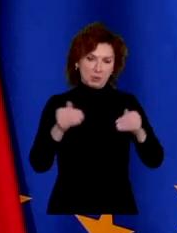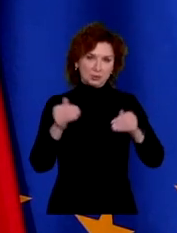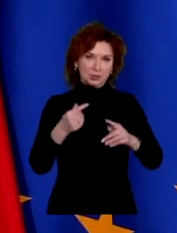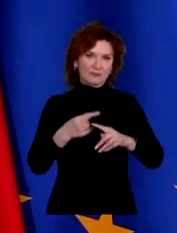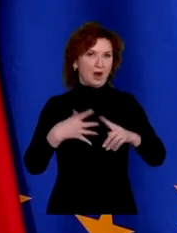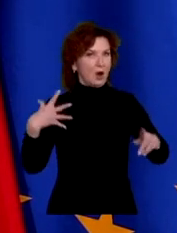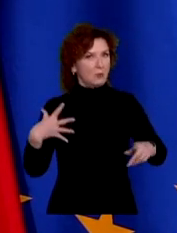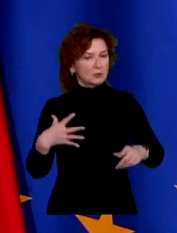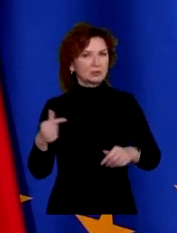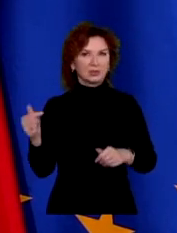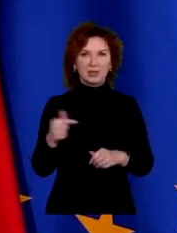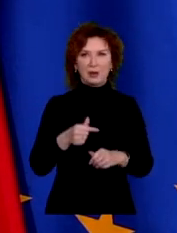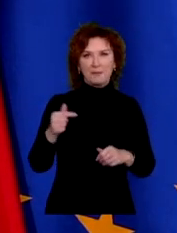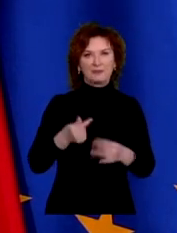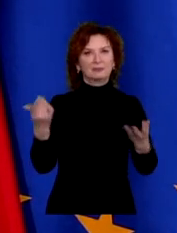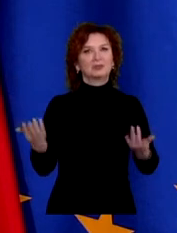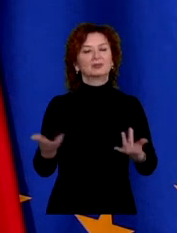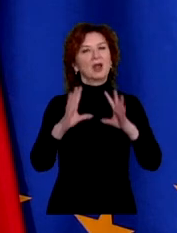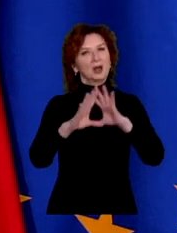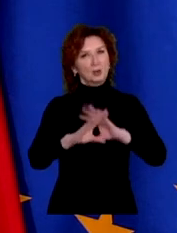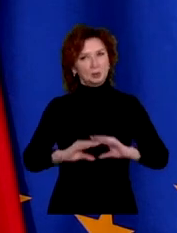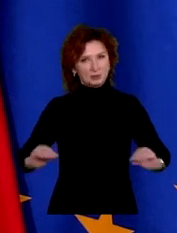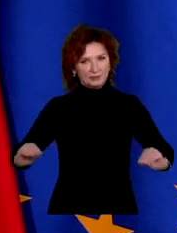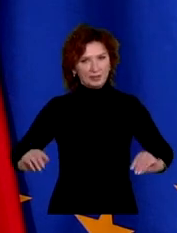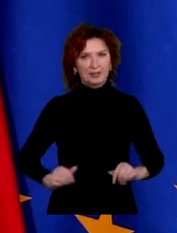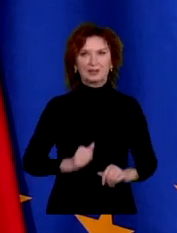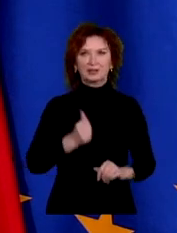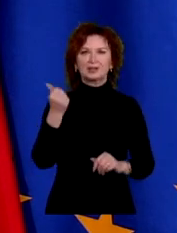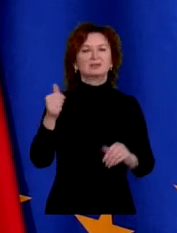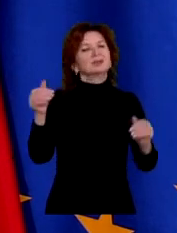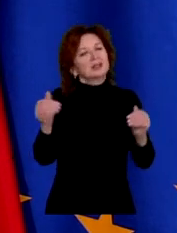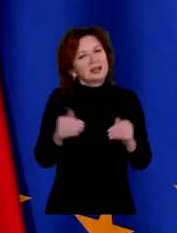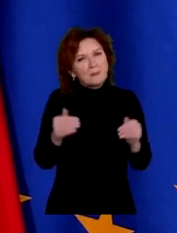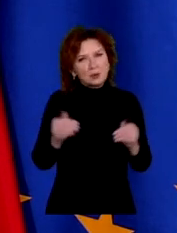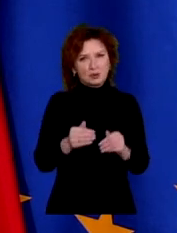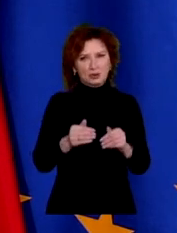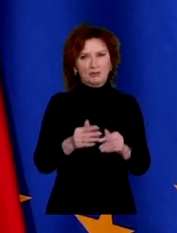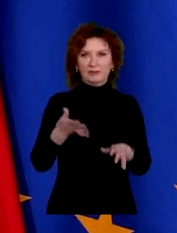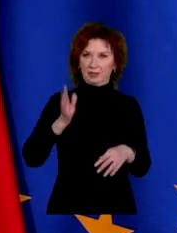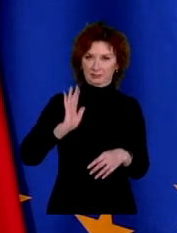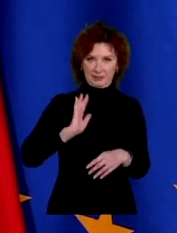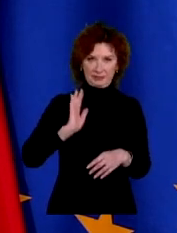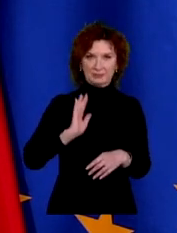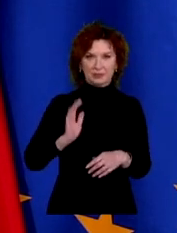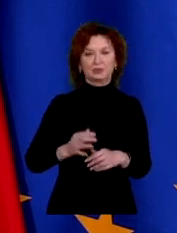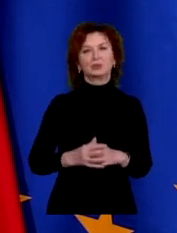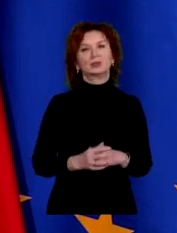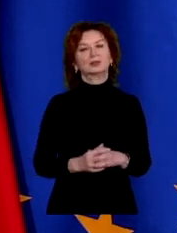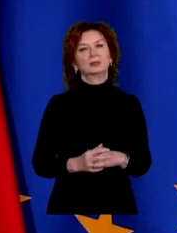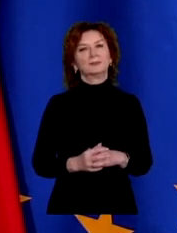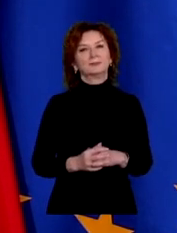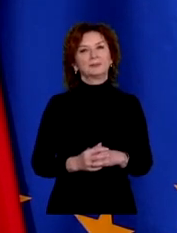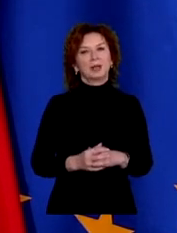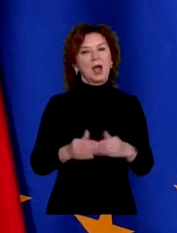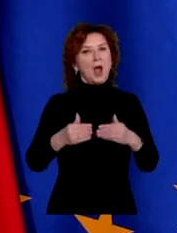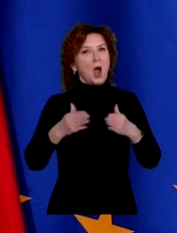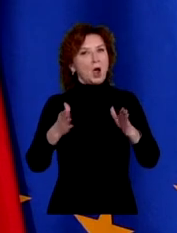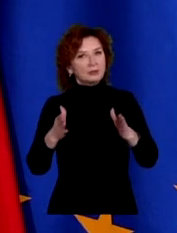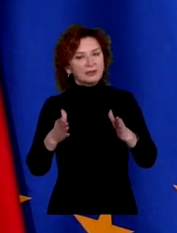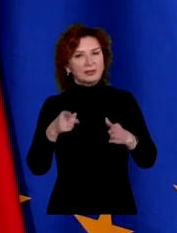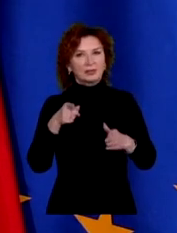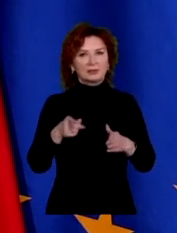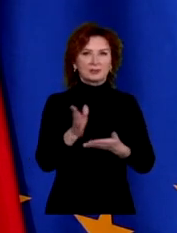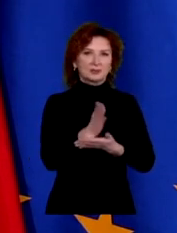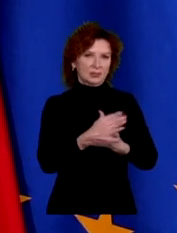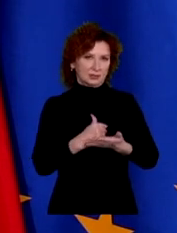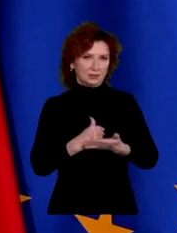obostrzenia powinny być luzowane w taki sposób, aby na ile to możliwe oczywiście w tych trudnych okolicznościach, otwierać te obszary